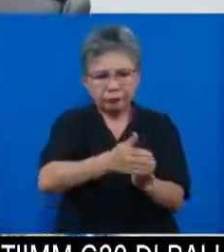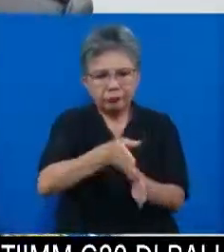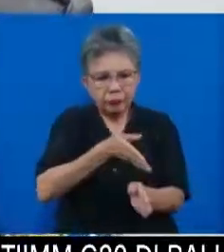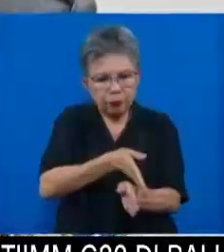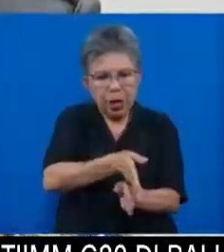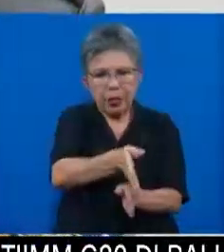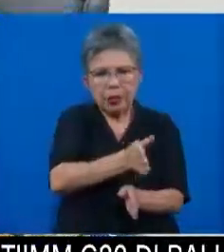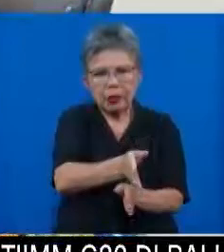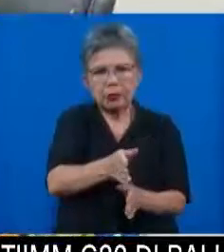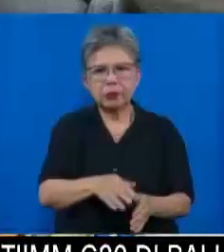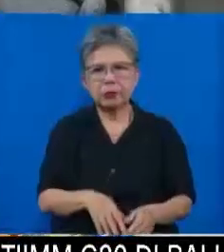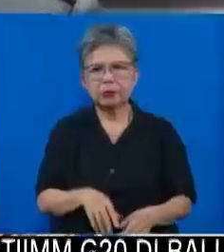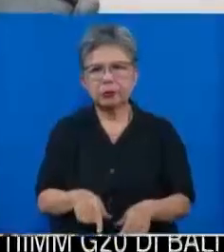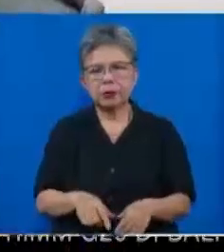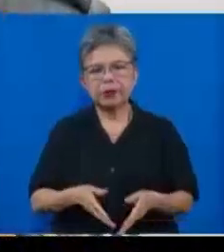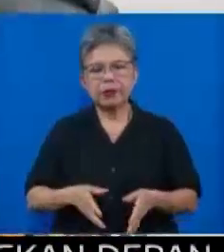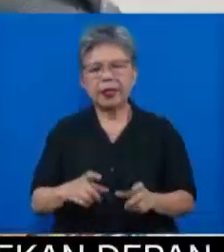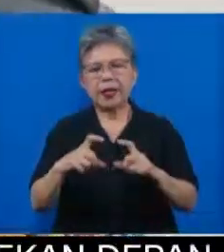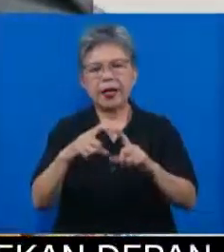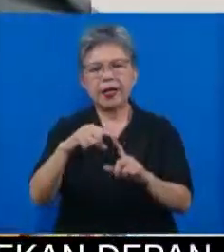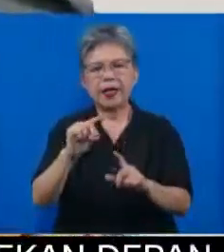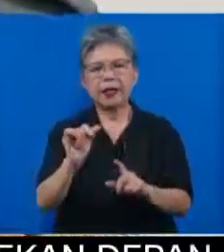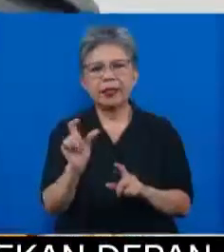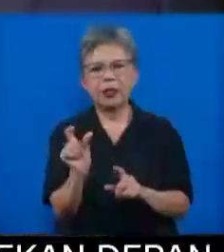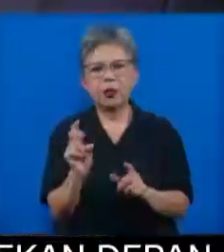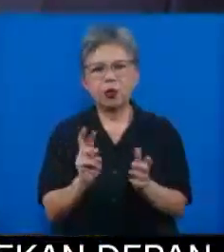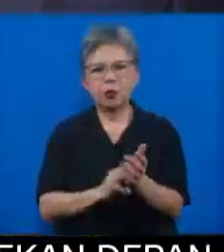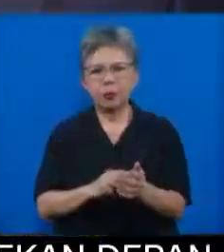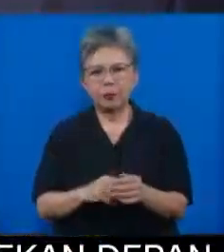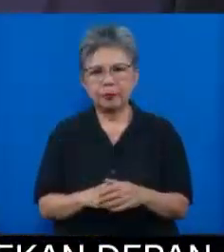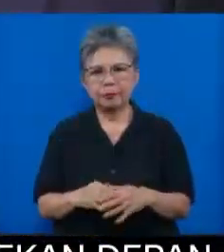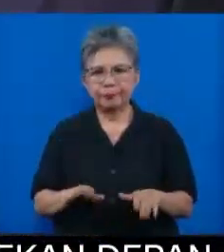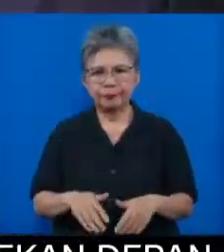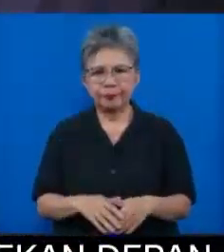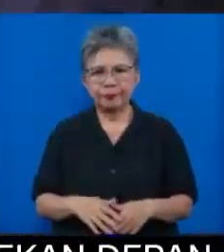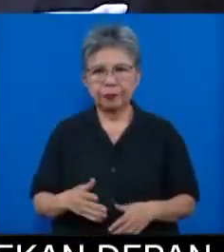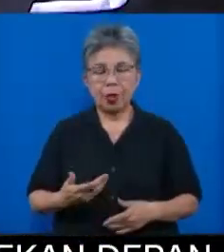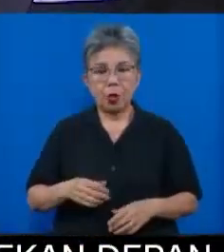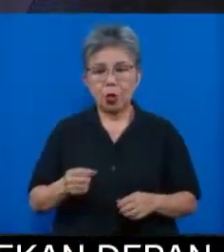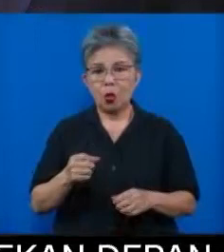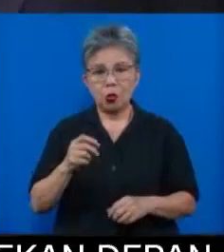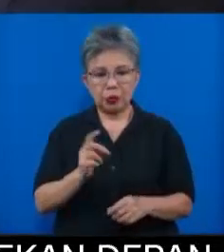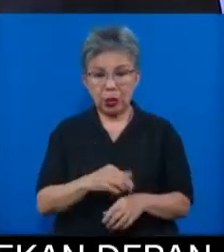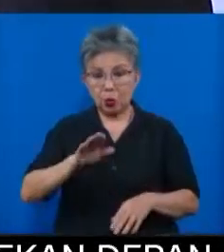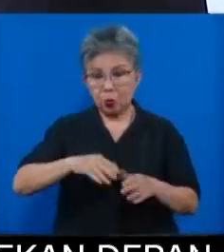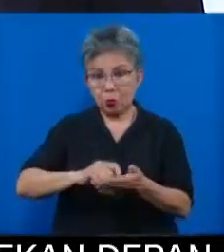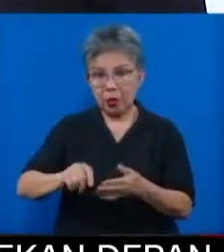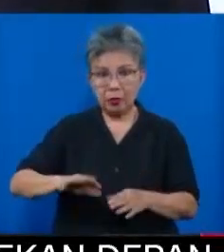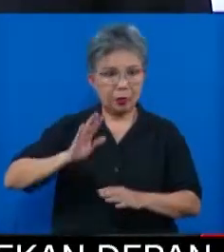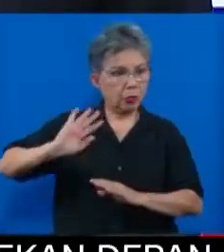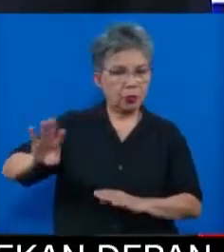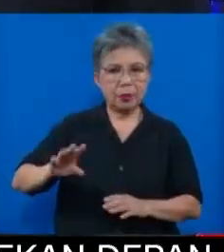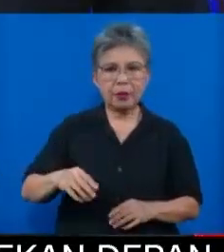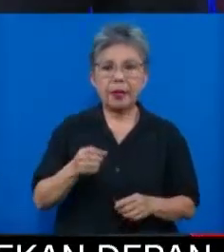yang berpangkal di sembarang jalan, terutama di trotoar. Tidak terima ditegur guru, seorang murid sekolah menengah atas di Kupang,